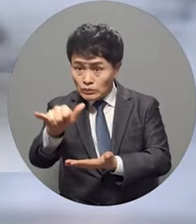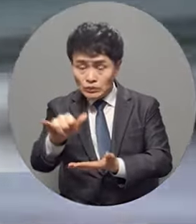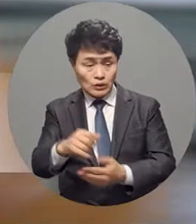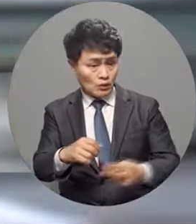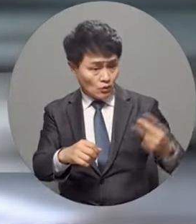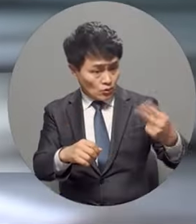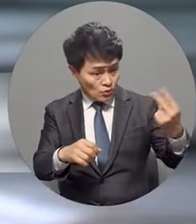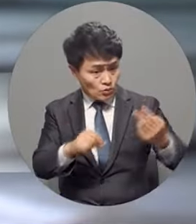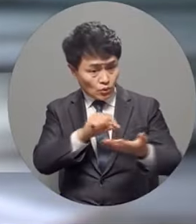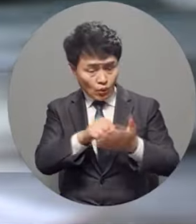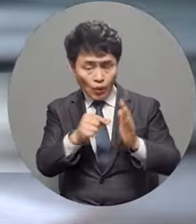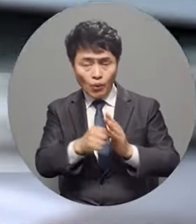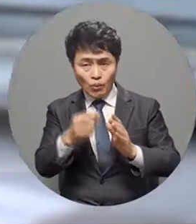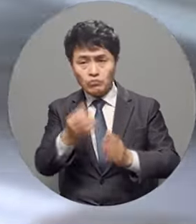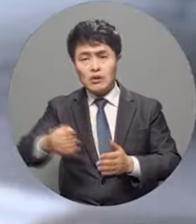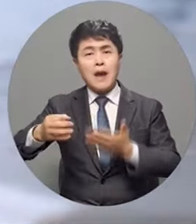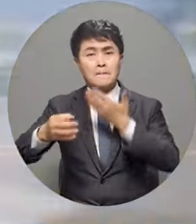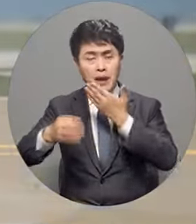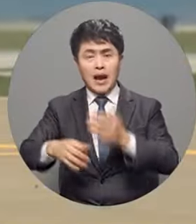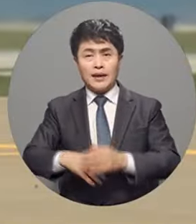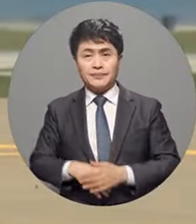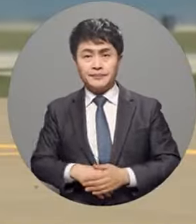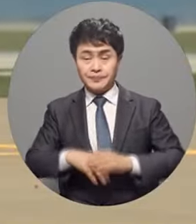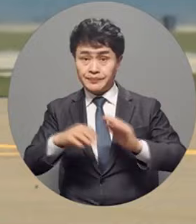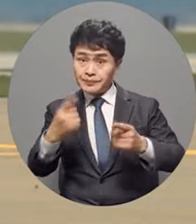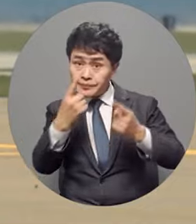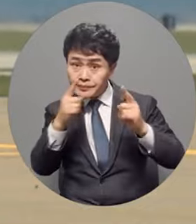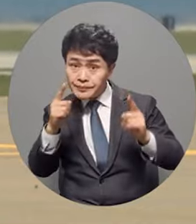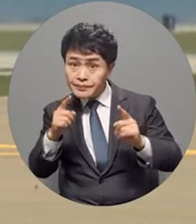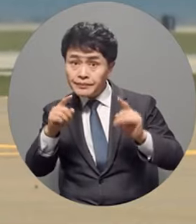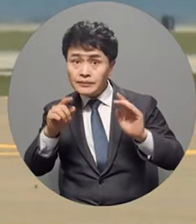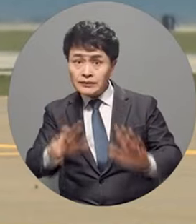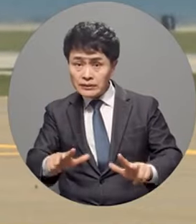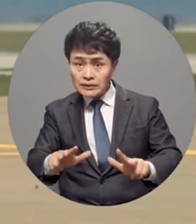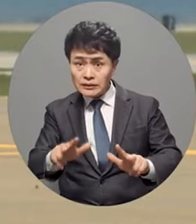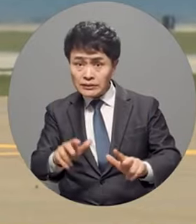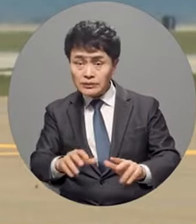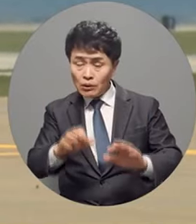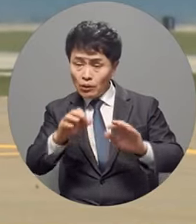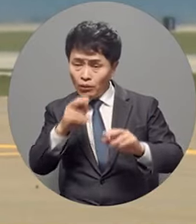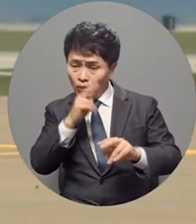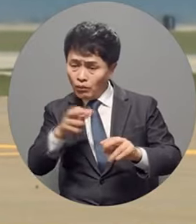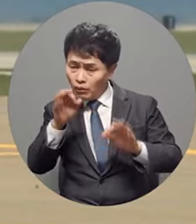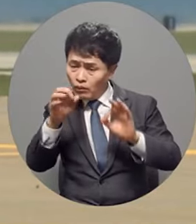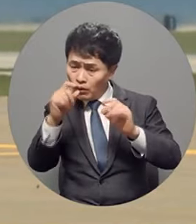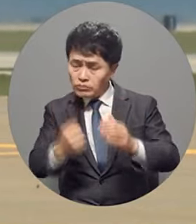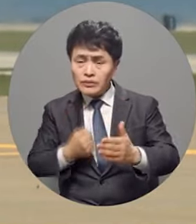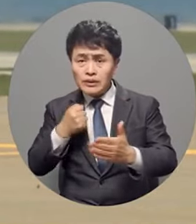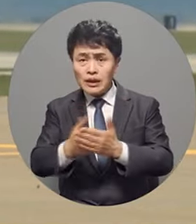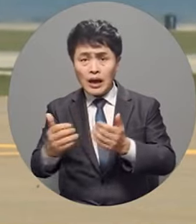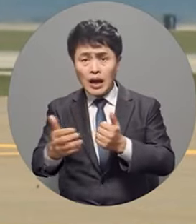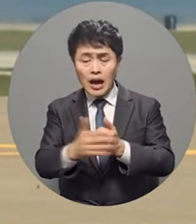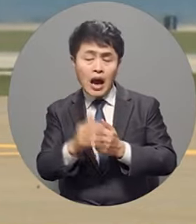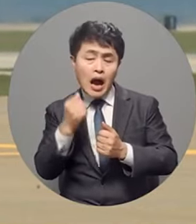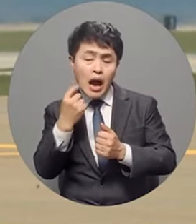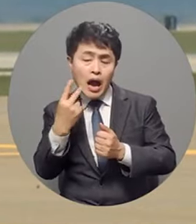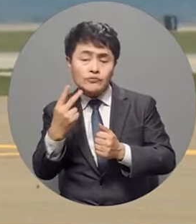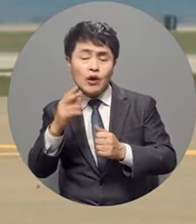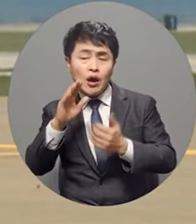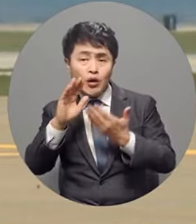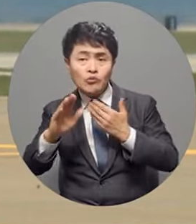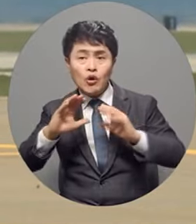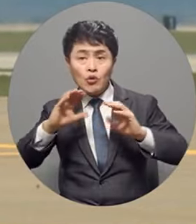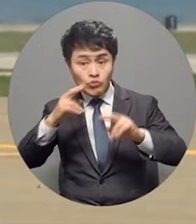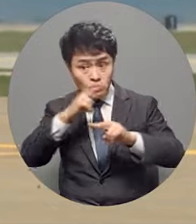2천 원 안팎으로 오를 것으로 보입니다. 대한항공은 당장은 할증료 동결을 결정했지만 한두 달 시차를 두고 국제